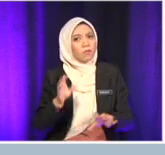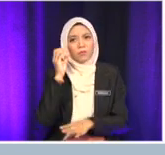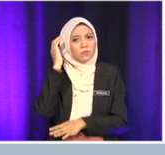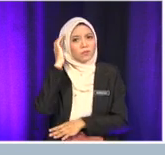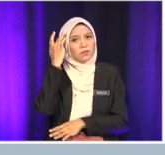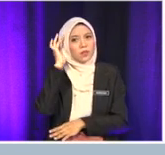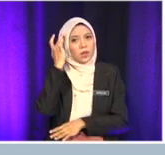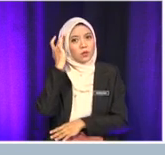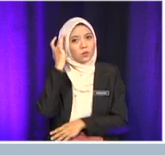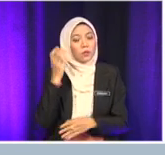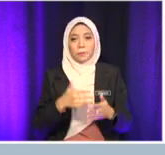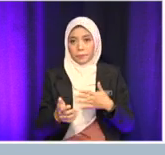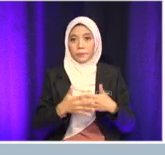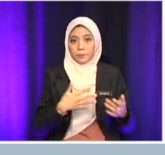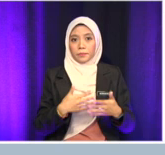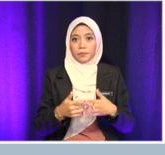hanya Hurairah